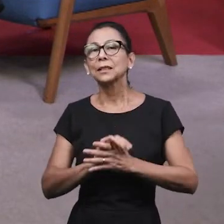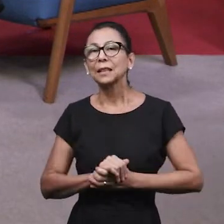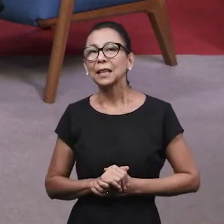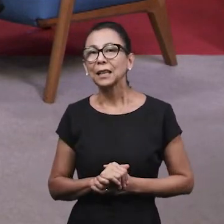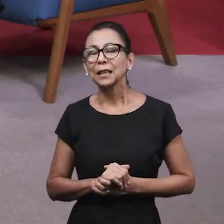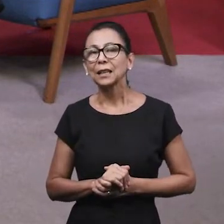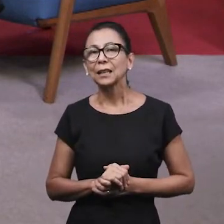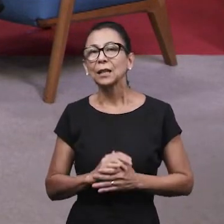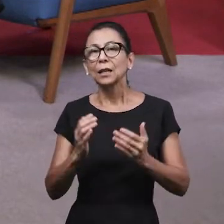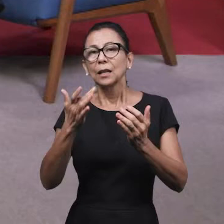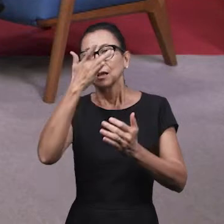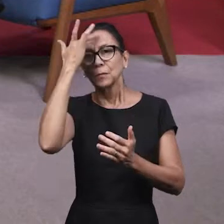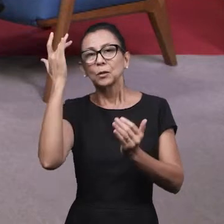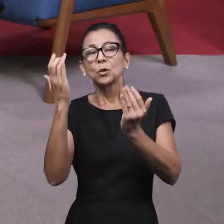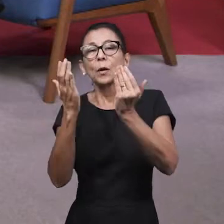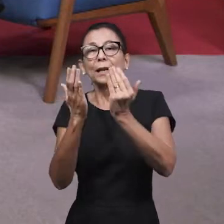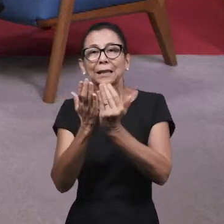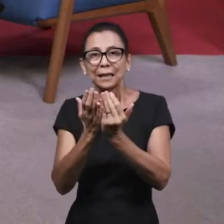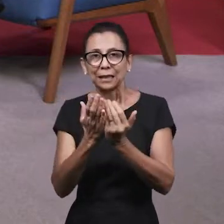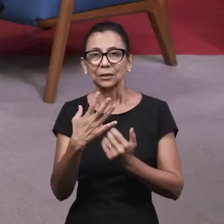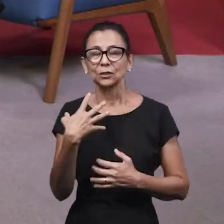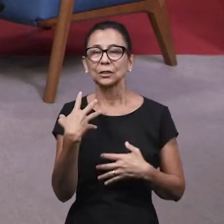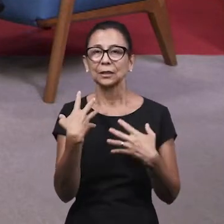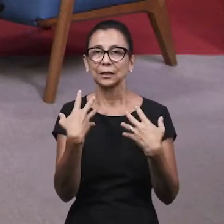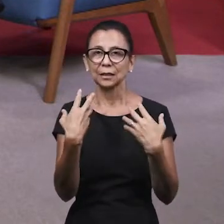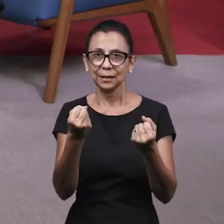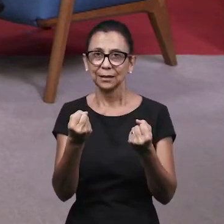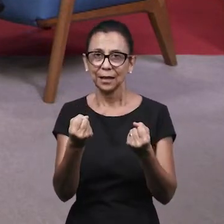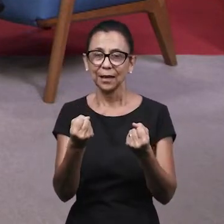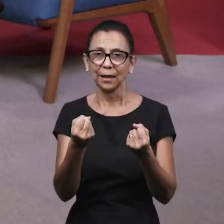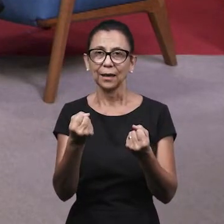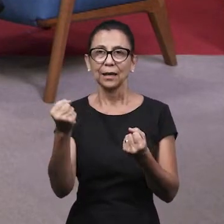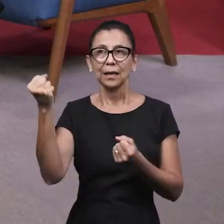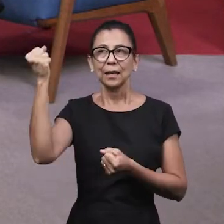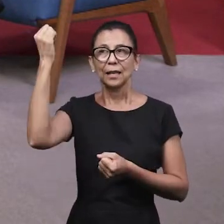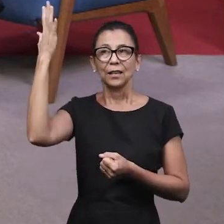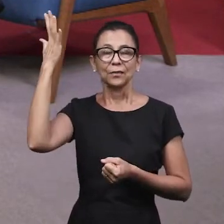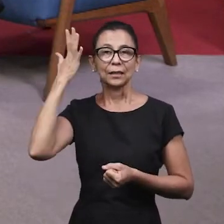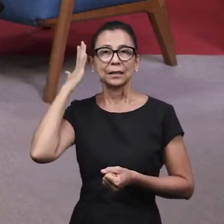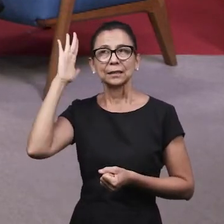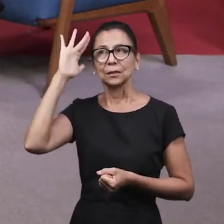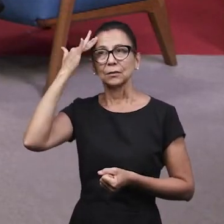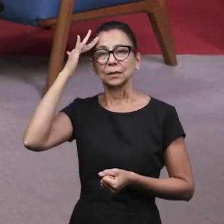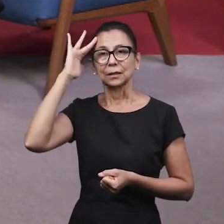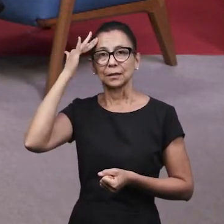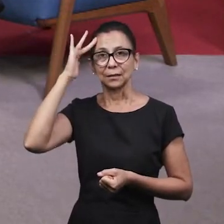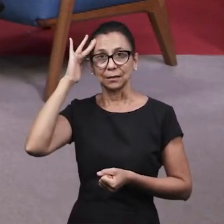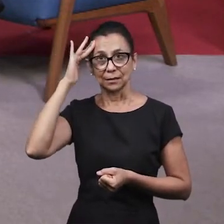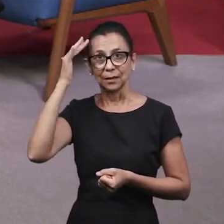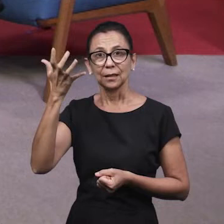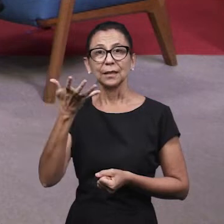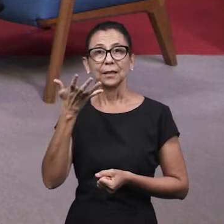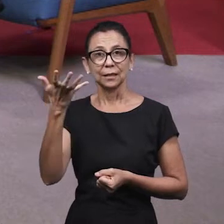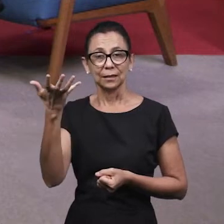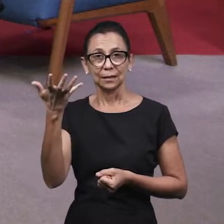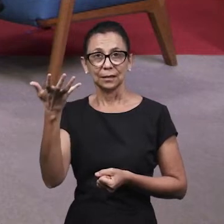veut recevoir la révélation, veut recevoir de Dieu la parole prophétique, il doit pleurer au pied du Seigneur, il doit